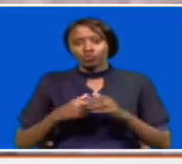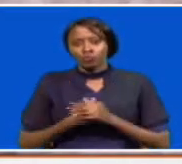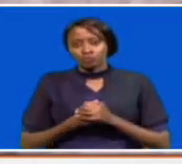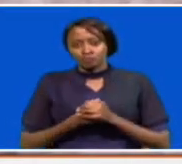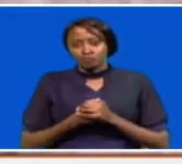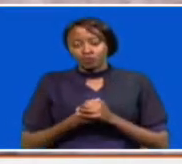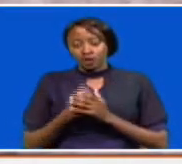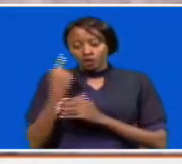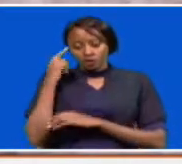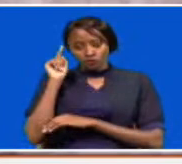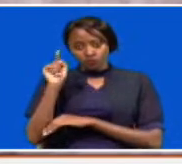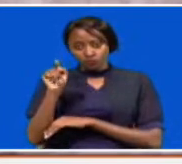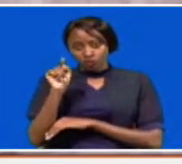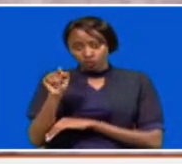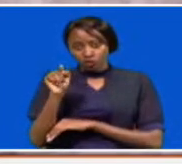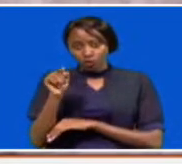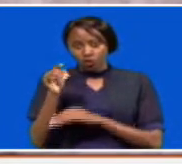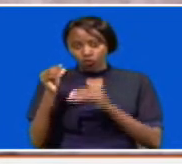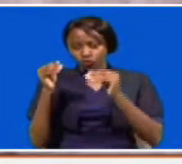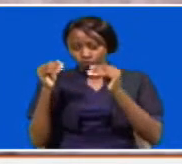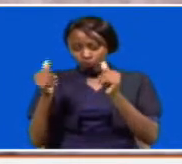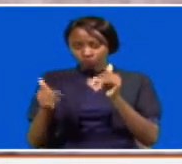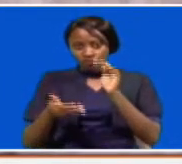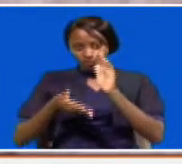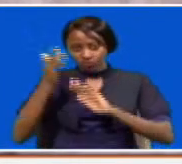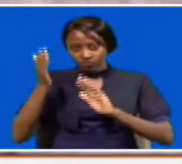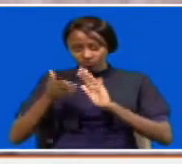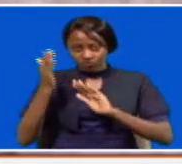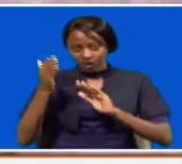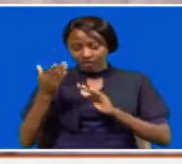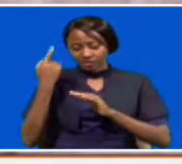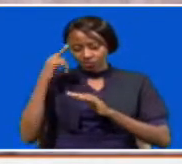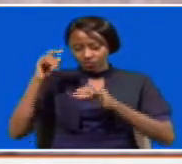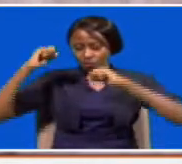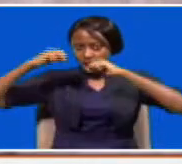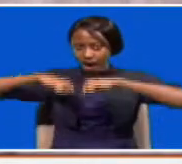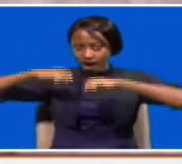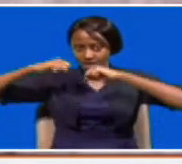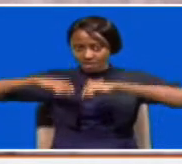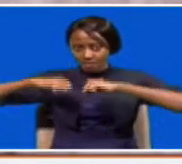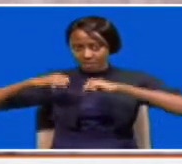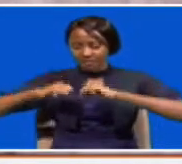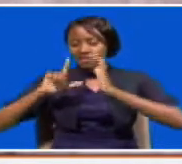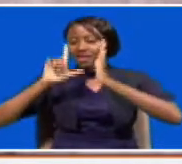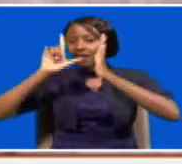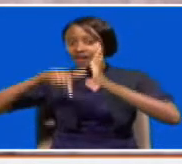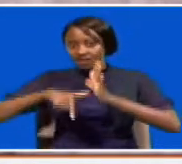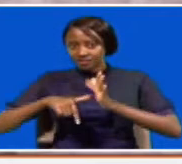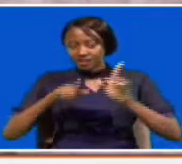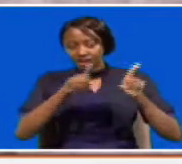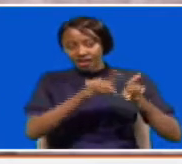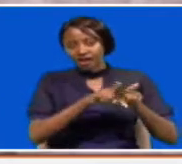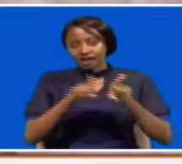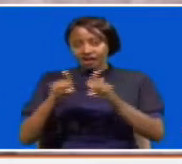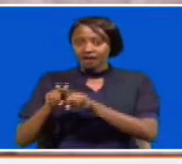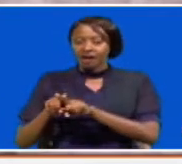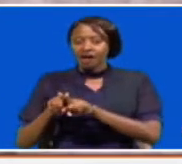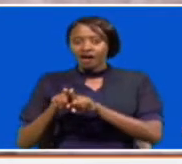to undertake this final push for an agreement and to also